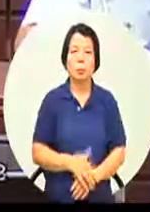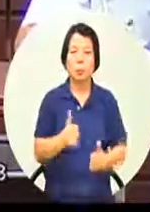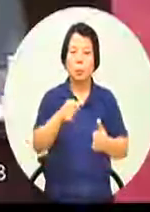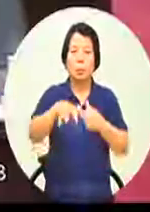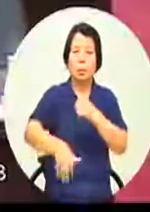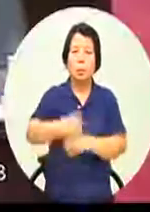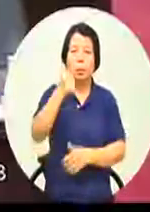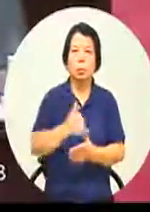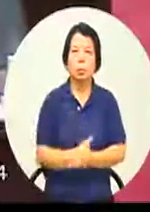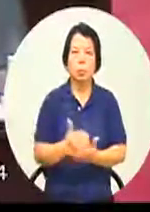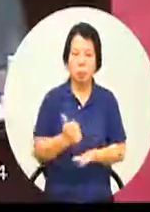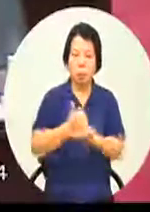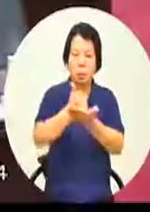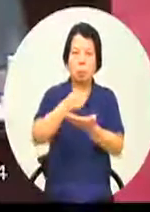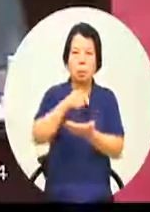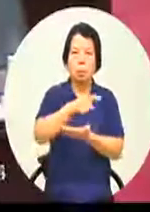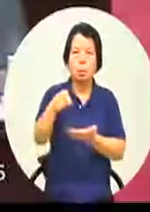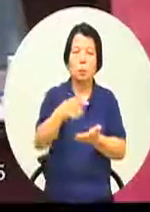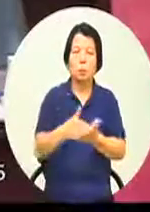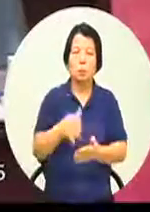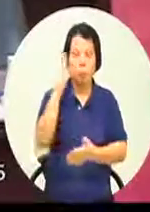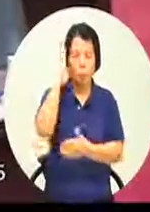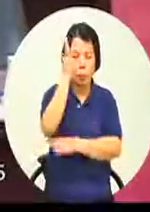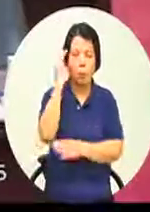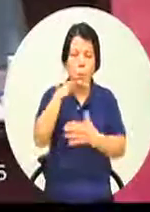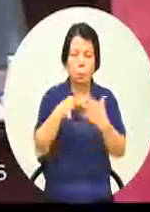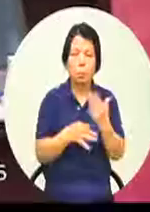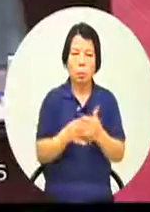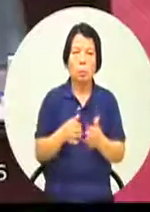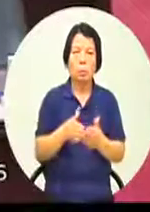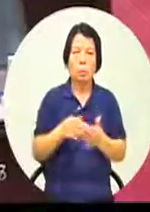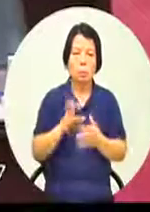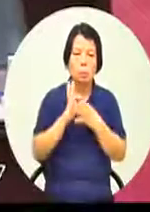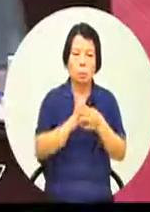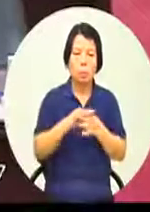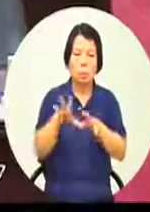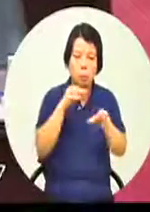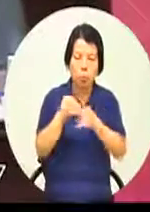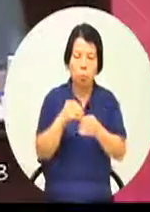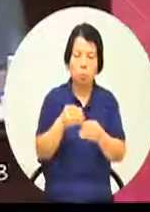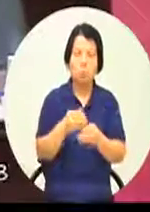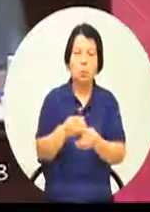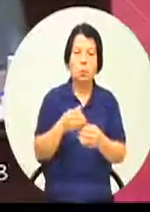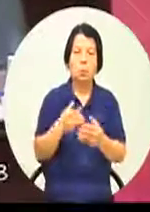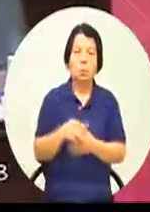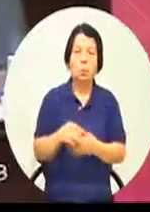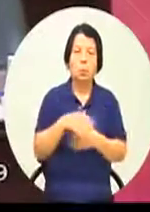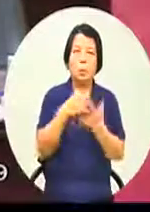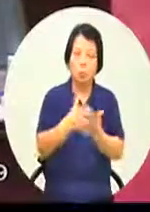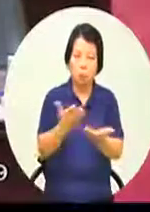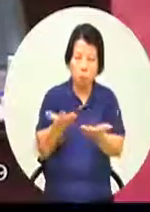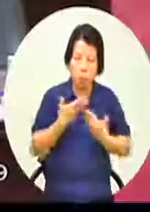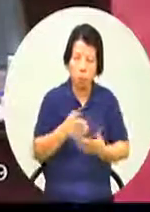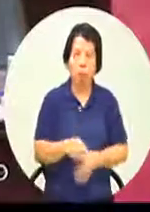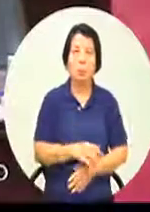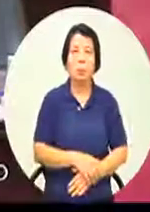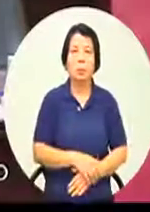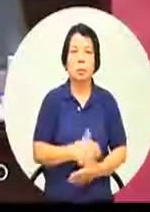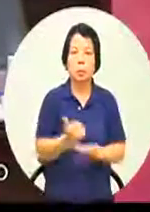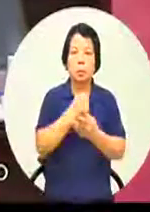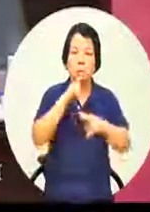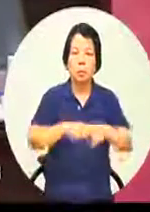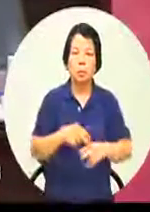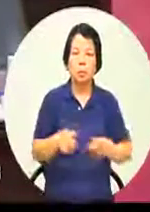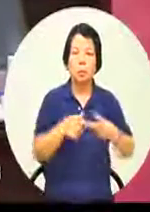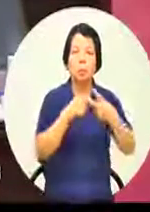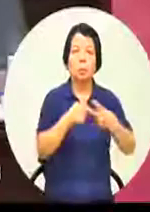长也肯定我们这样子的一个政策方向。那如果有相关的资料，再来麻烦我们农业局的同仁提供给我。那请坐。 谢谢。 那第